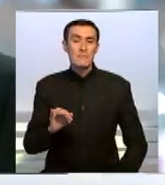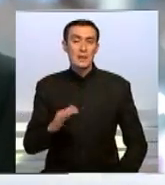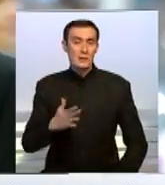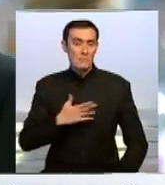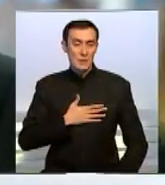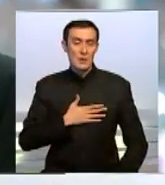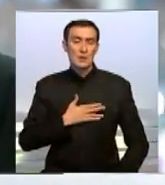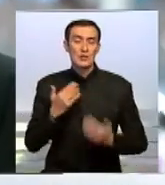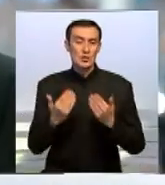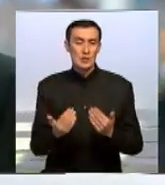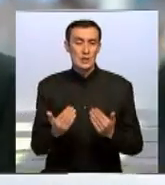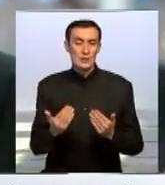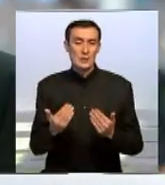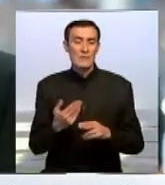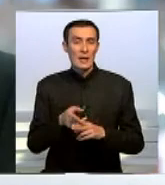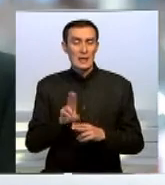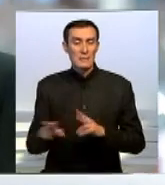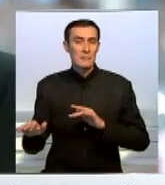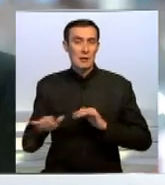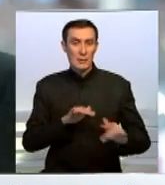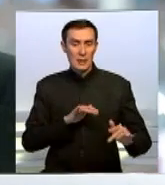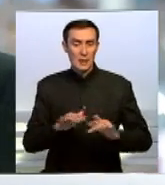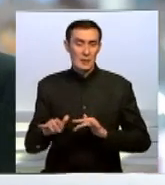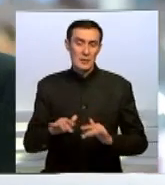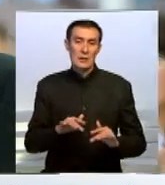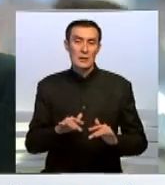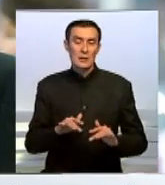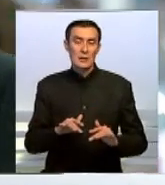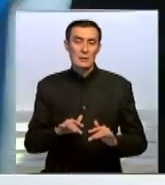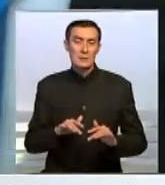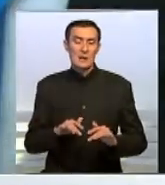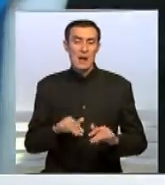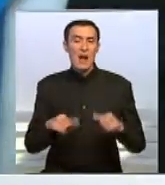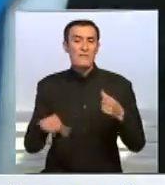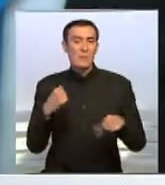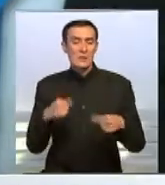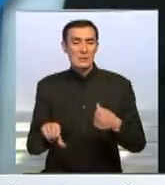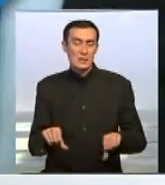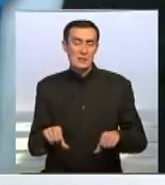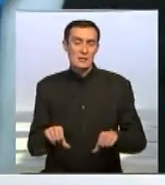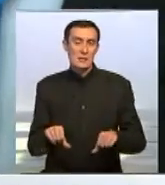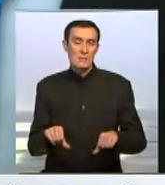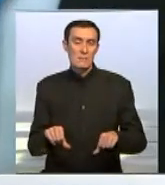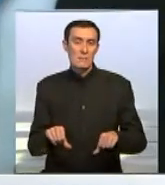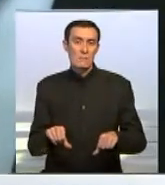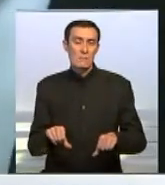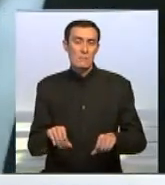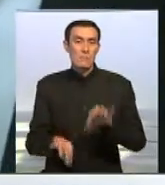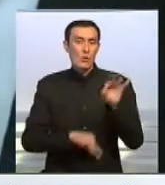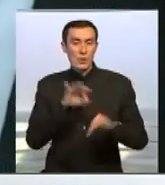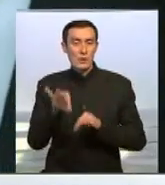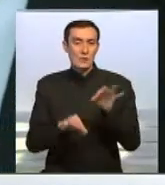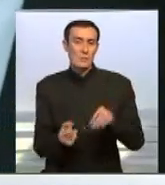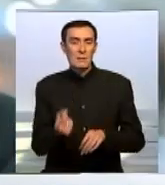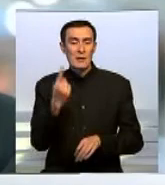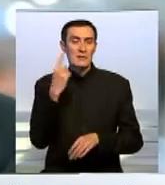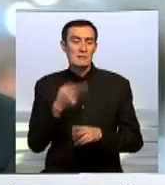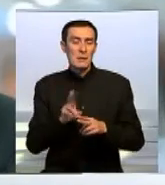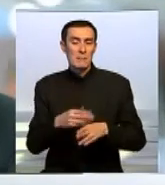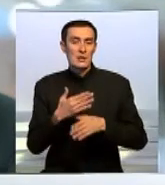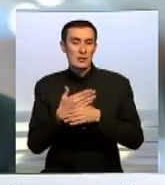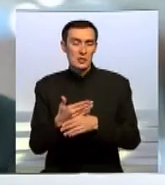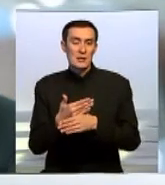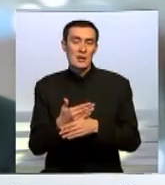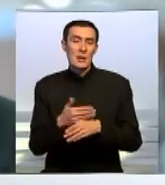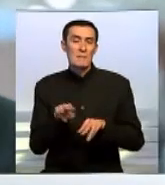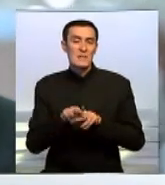мы участвуем в этом мероприятии с своим проектом автоматизации и роботизации. Проект родился при поддержке и под эгидой